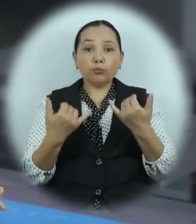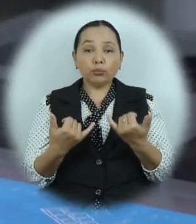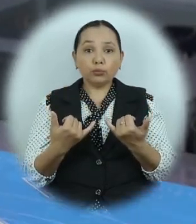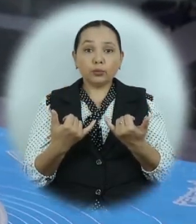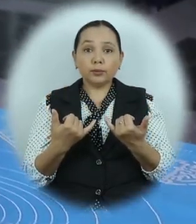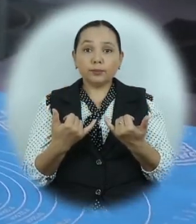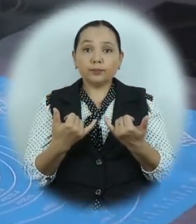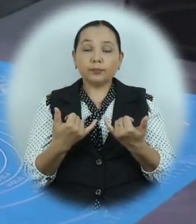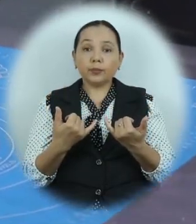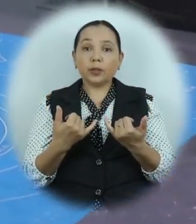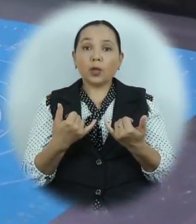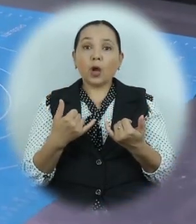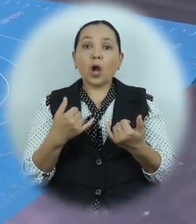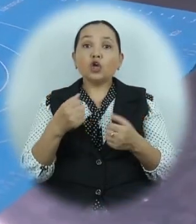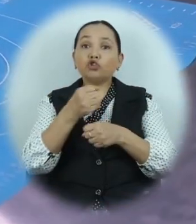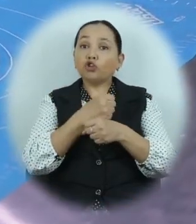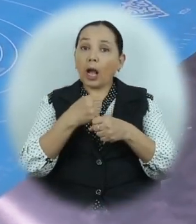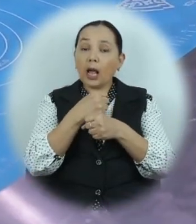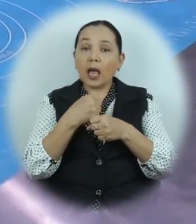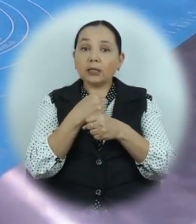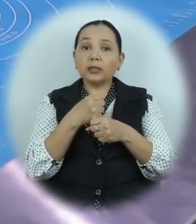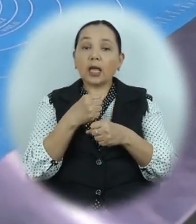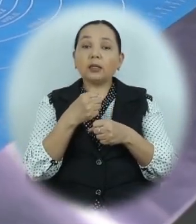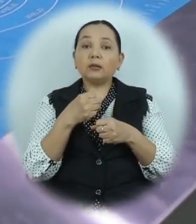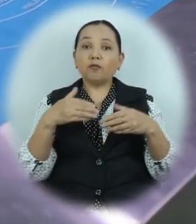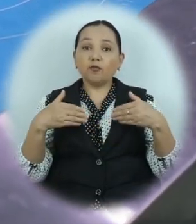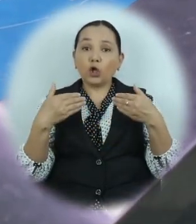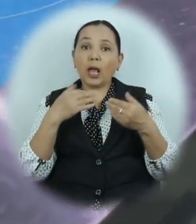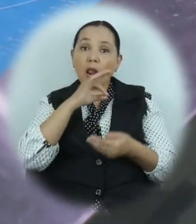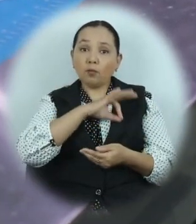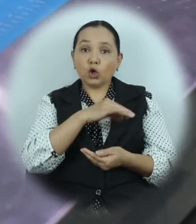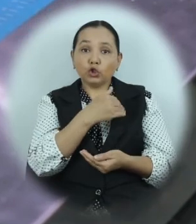bugun qo'yiltirilgan shokoladdan foydalanmoqchiman.